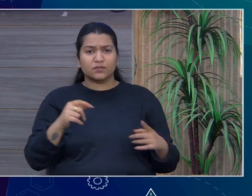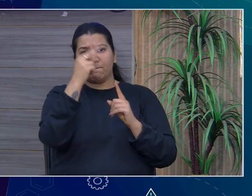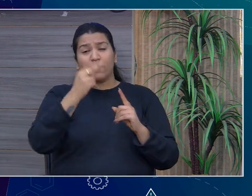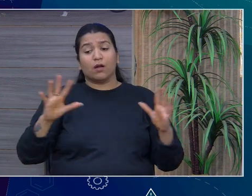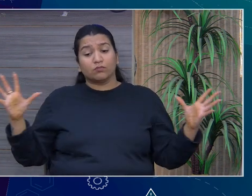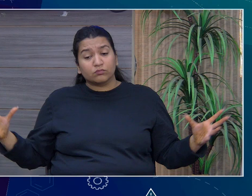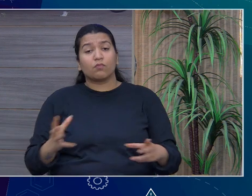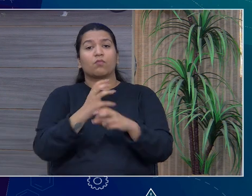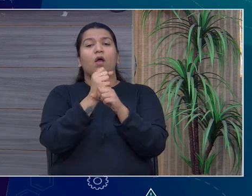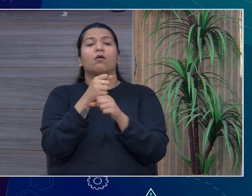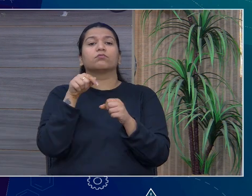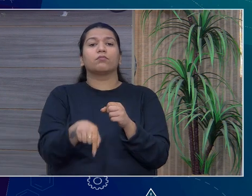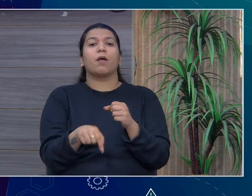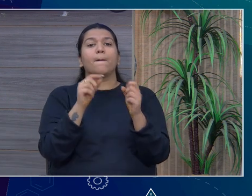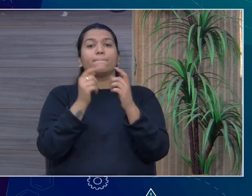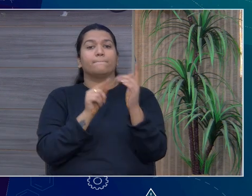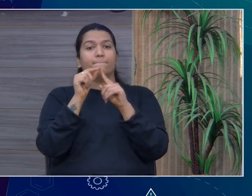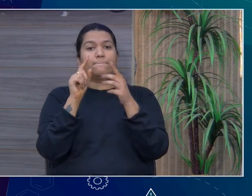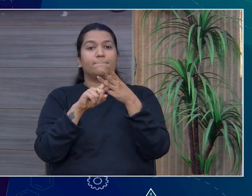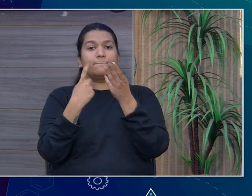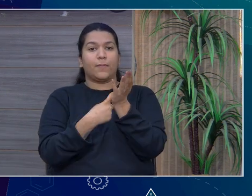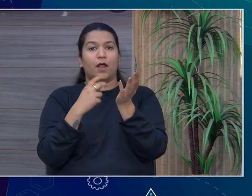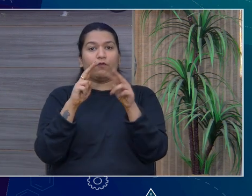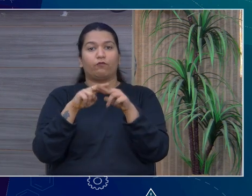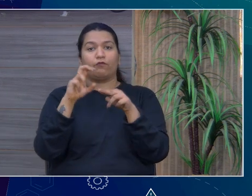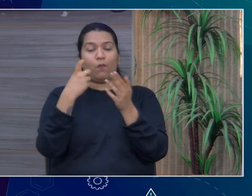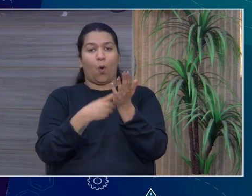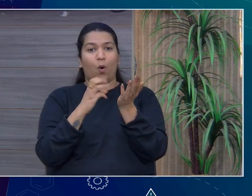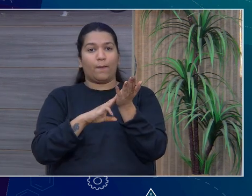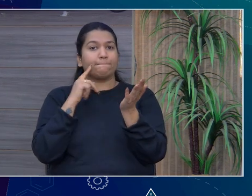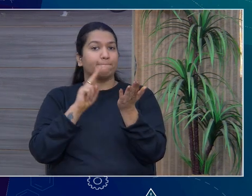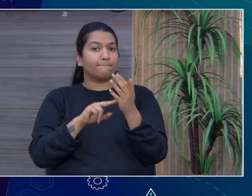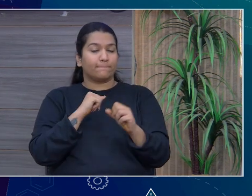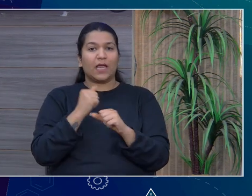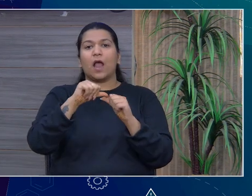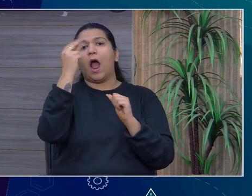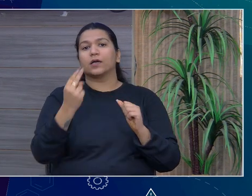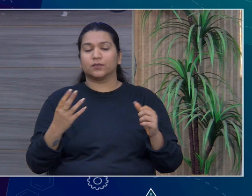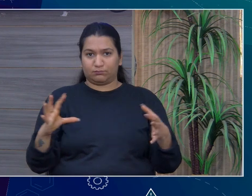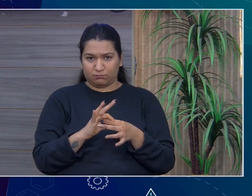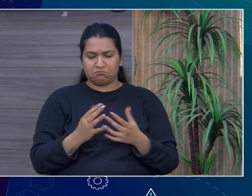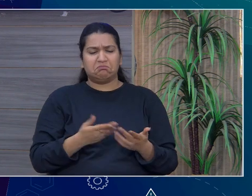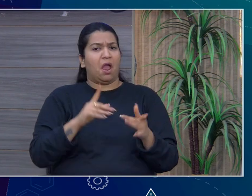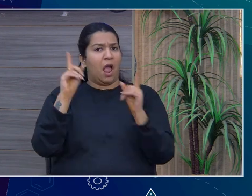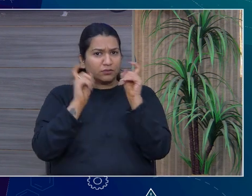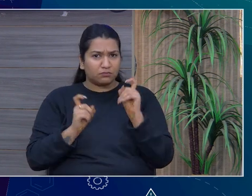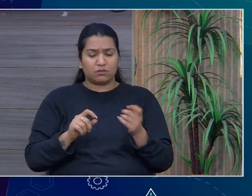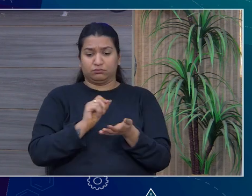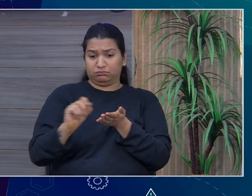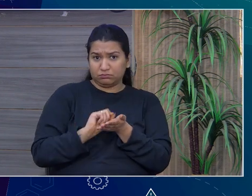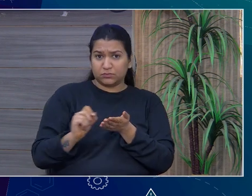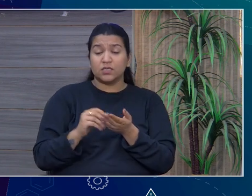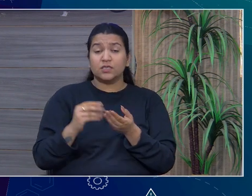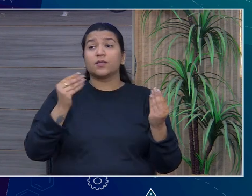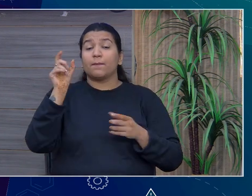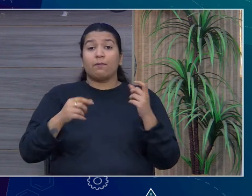है ये परफॉर्मिंग आर्ट के अंदर आ जाता है। परफॉर्मिंग आर्ट जो है वो एक एक्सप्रेशन होता है, जो कि हो सकता है कभी कभी कुछ लोग लिटरेचर के थ्रू बहुत